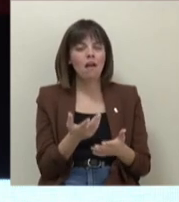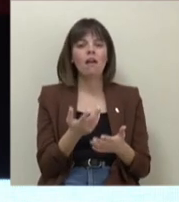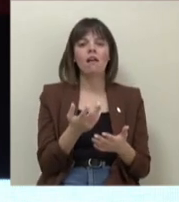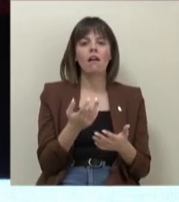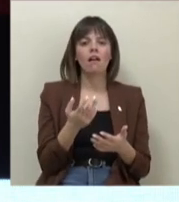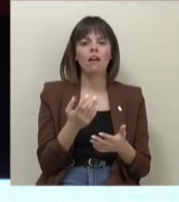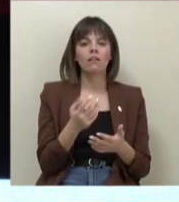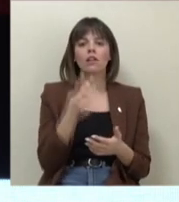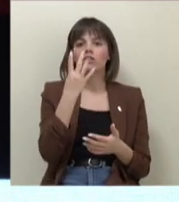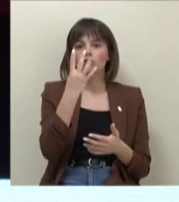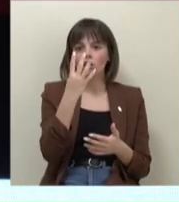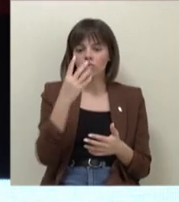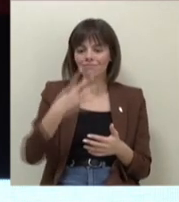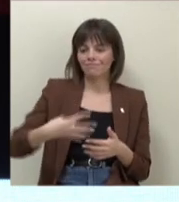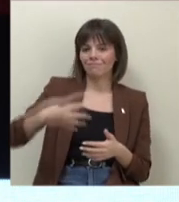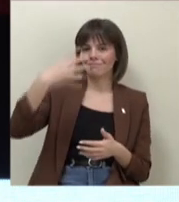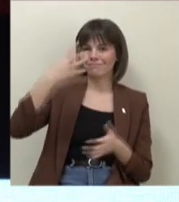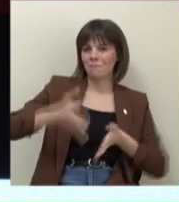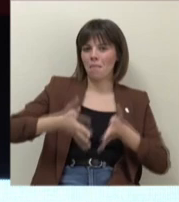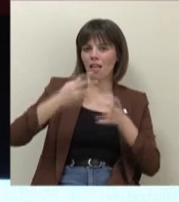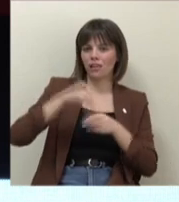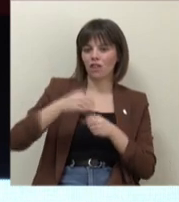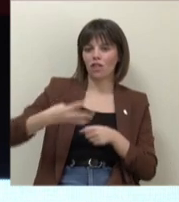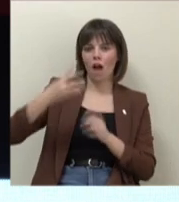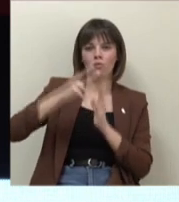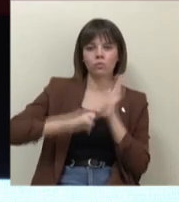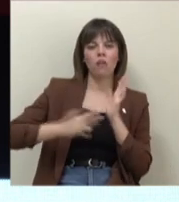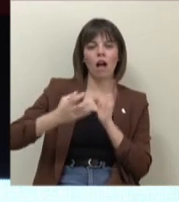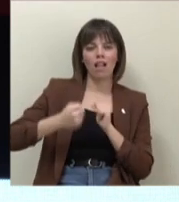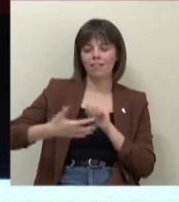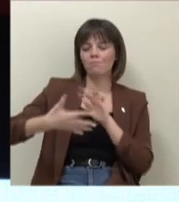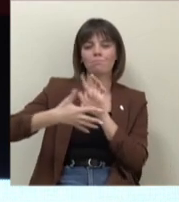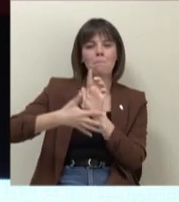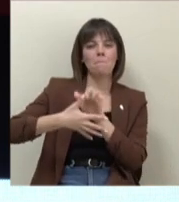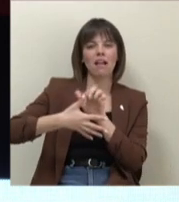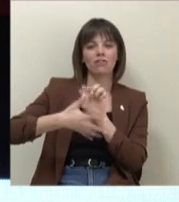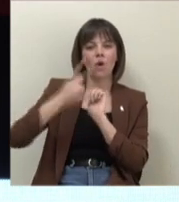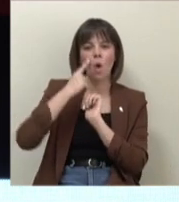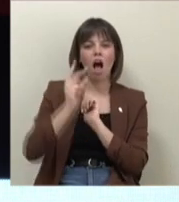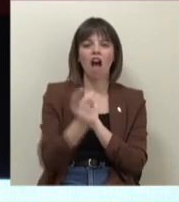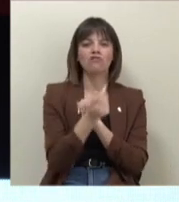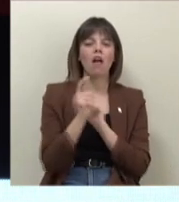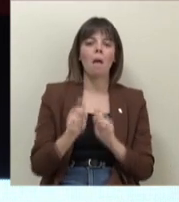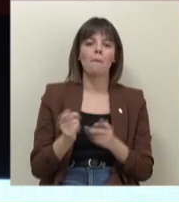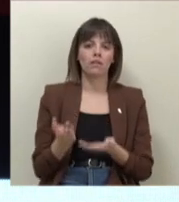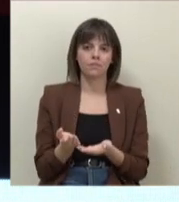yapar. Dört kata imara ruhsat alır, beşinci katı da kaçak atar.